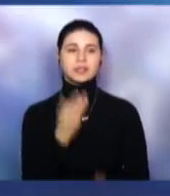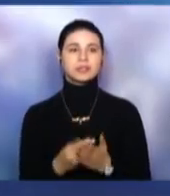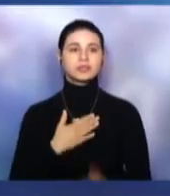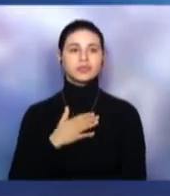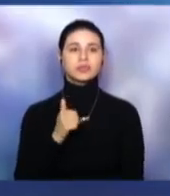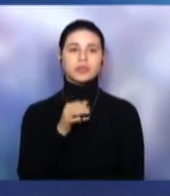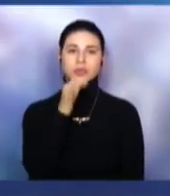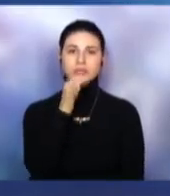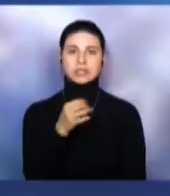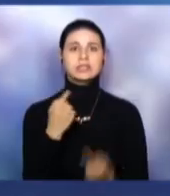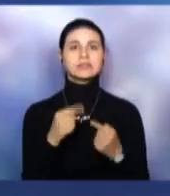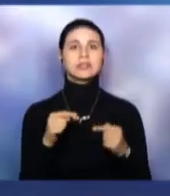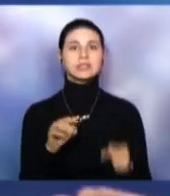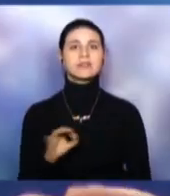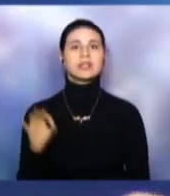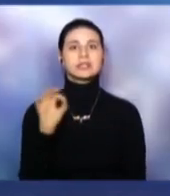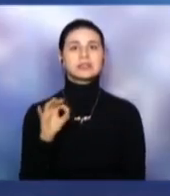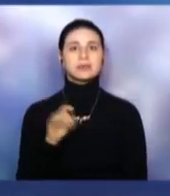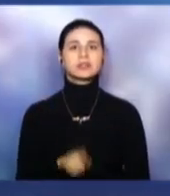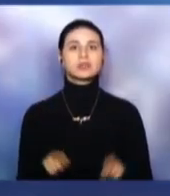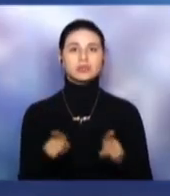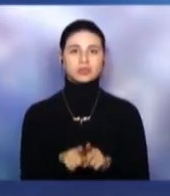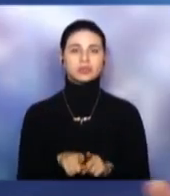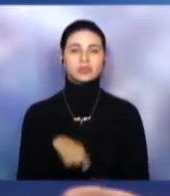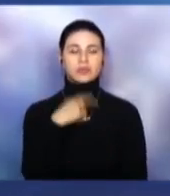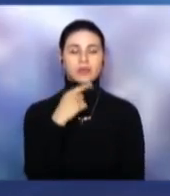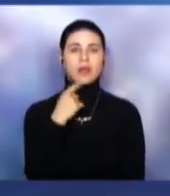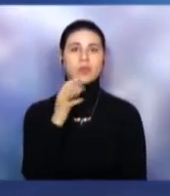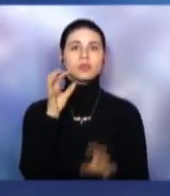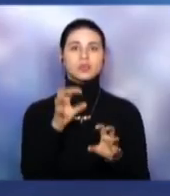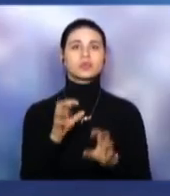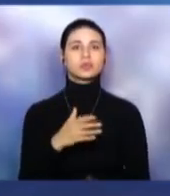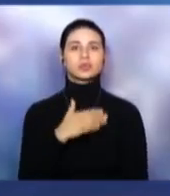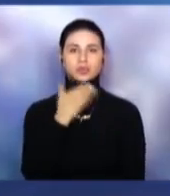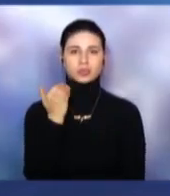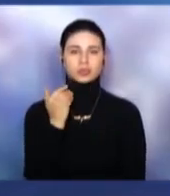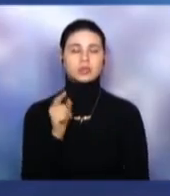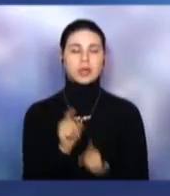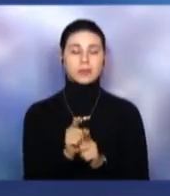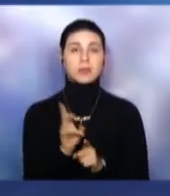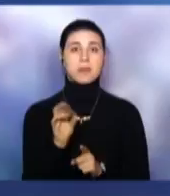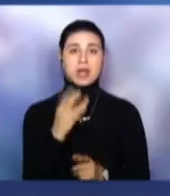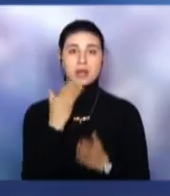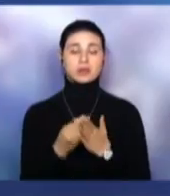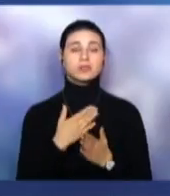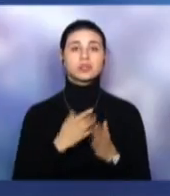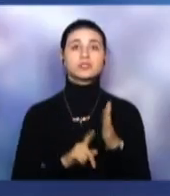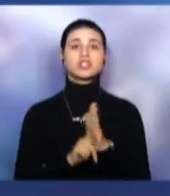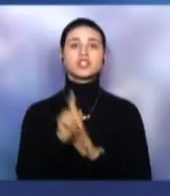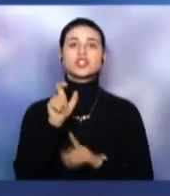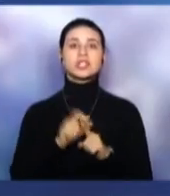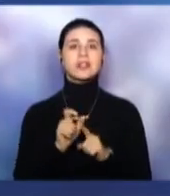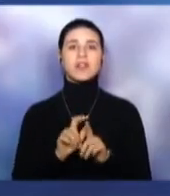გითხარით, სხვადასხვა სისტემაზე ისე ვისაუბროთ უსაფრთხოების წესების ჭრილში, თუმცა ჩემი შესავალი შემთხვევით